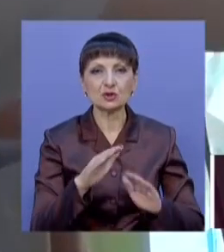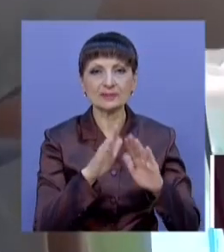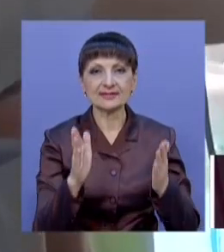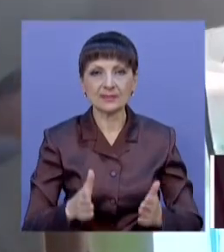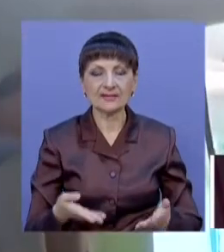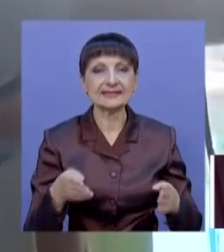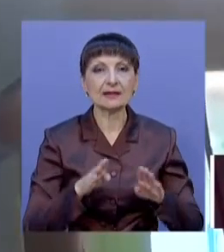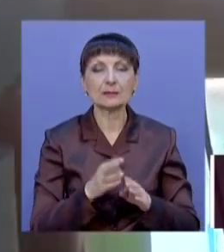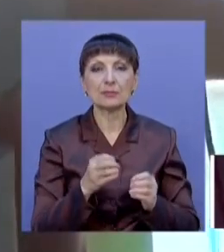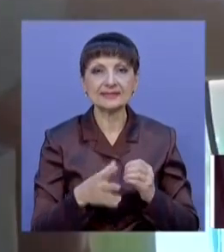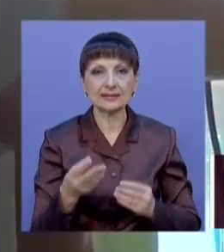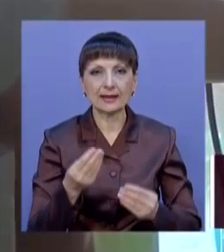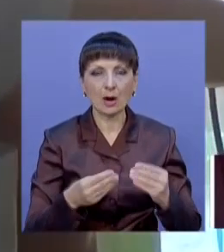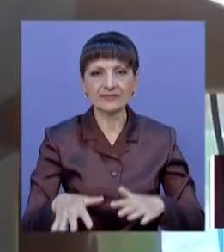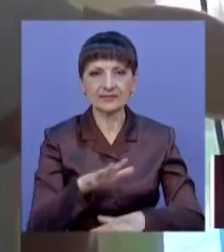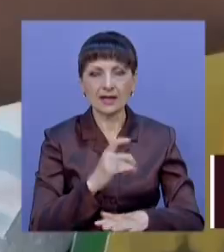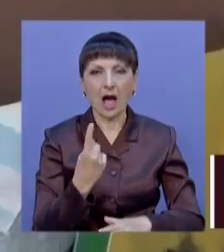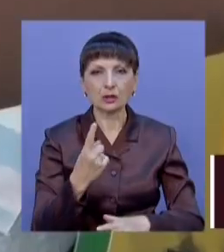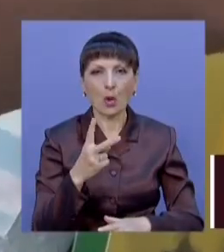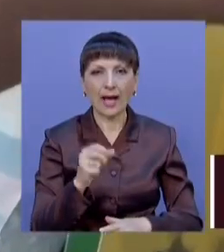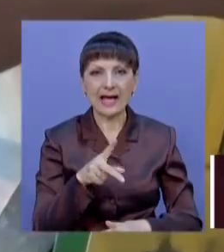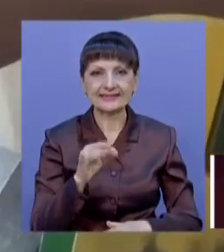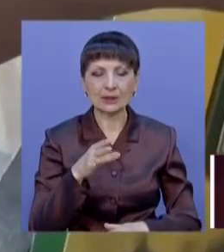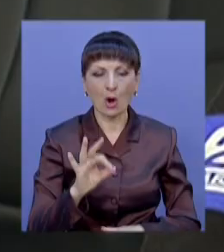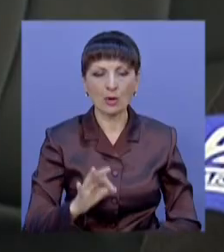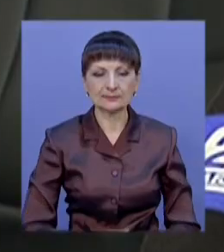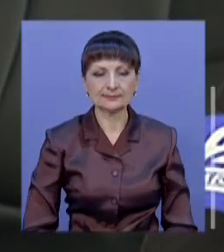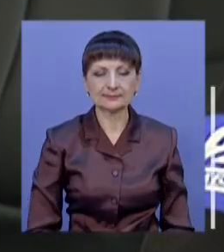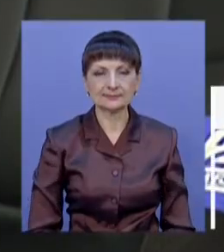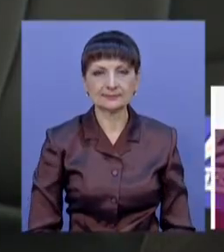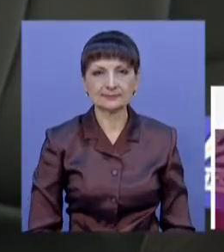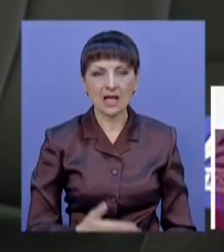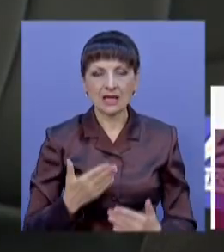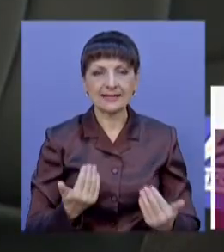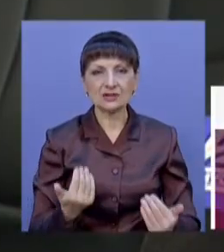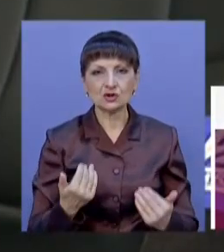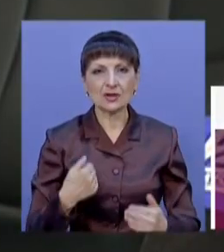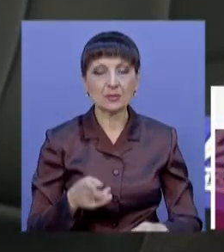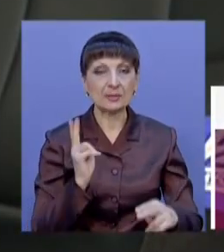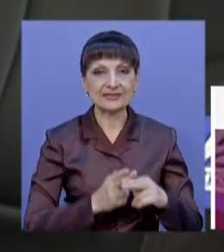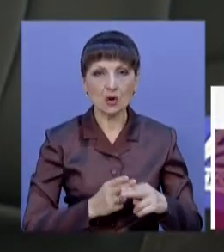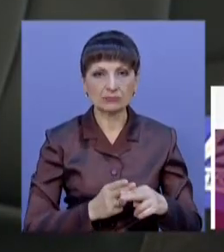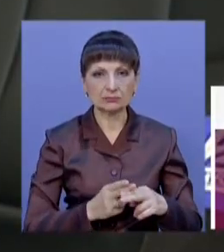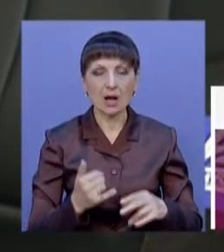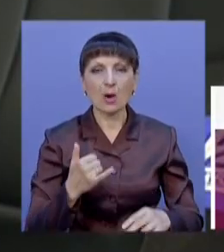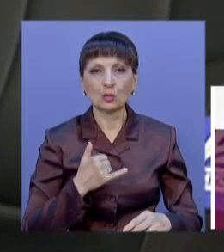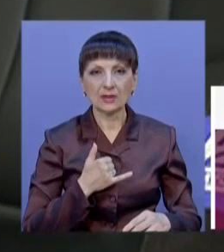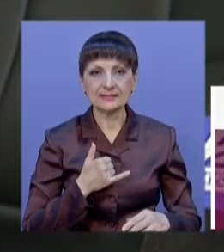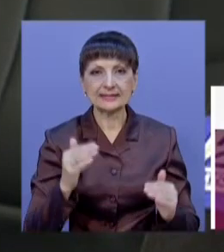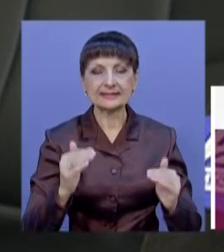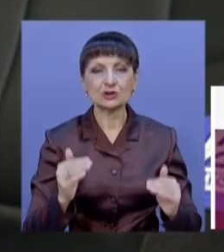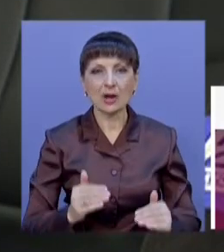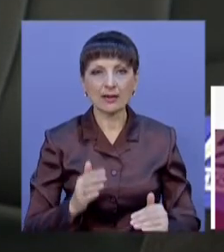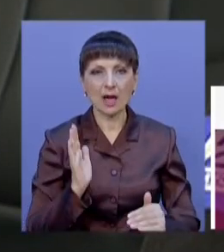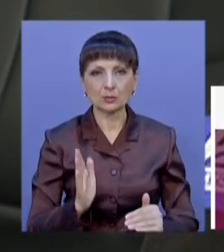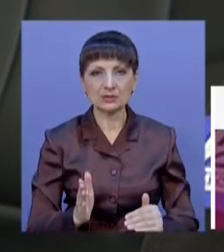закрыли 15 игровых залов и одно казино если мы сейчас это пресечем то и нас снижение